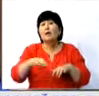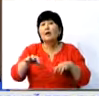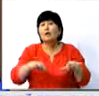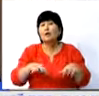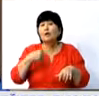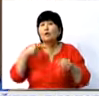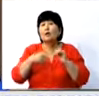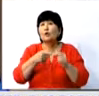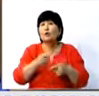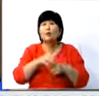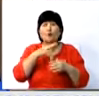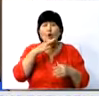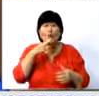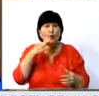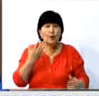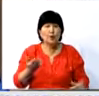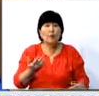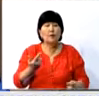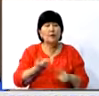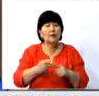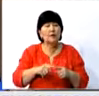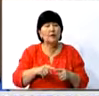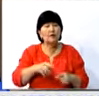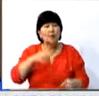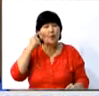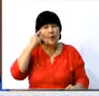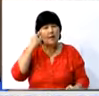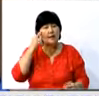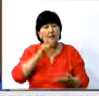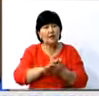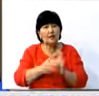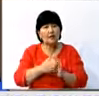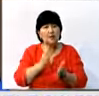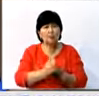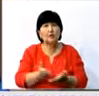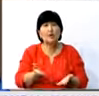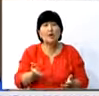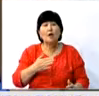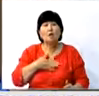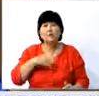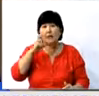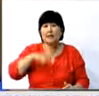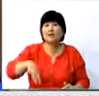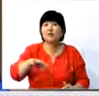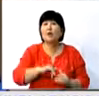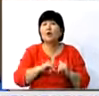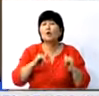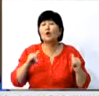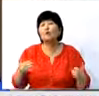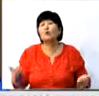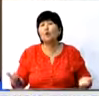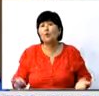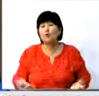көп. Бұл терең ойландыратын жағдай болып отыр. Біздің еліміздің дамуы,